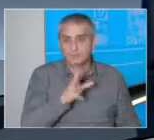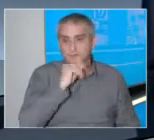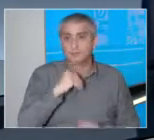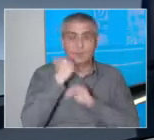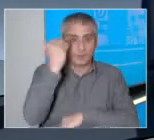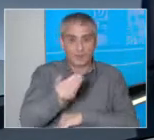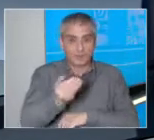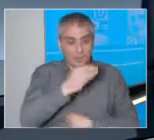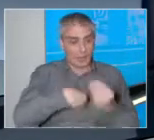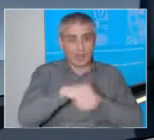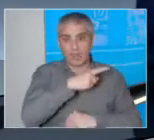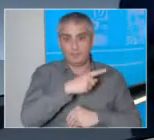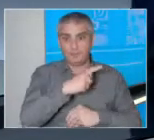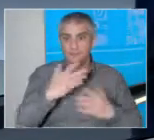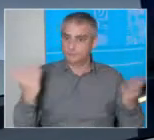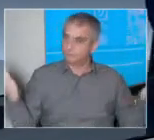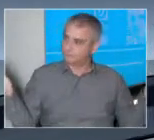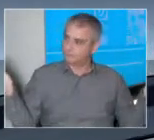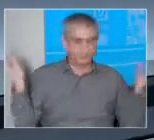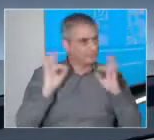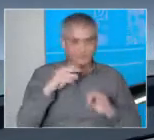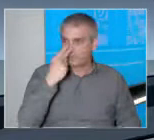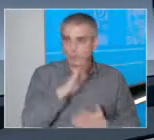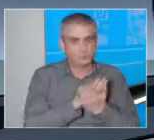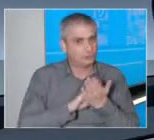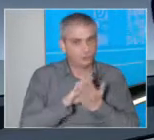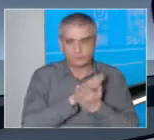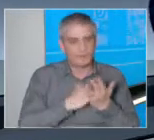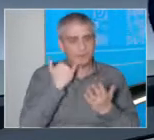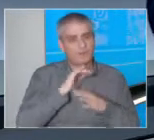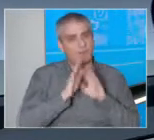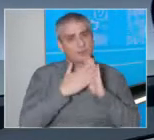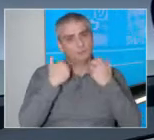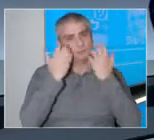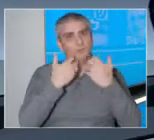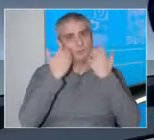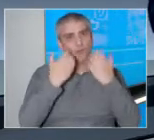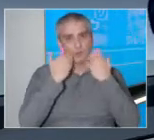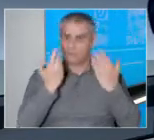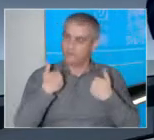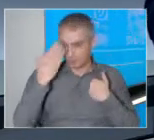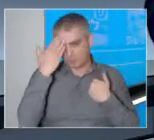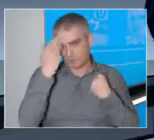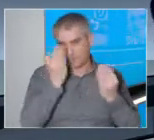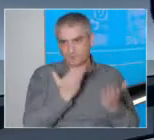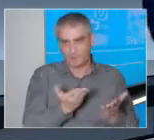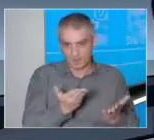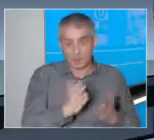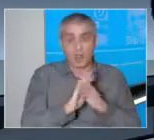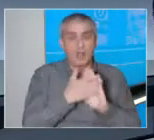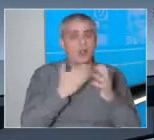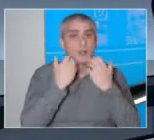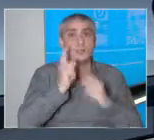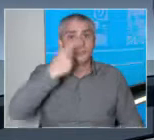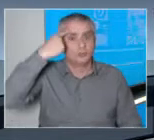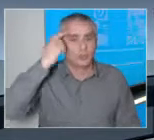בדיעבד, להלבין את זה ש... לא, אף אחד לא ראה שום דברים מהטלפון, הכל סיפורי סבתא בינתיים, אנחנו מכירים את הדברים האלו, הכל תיאורי,